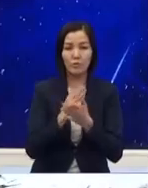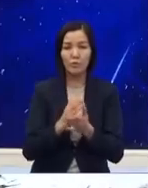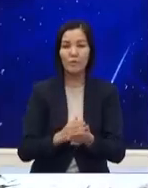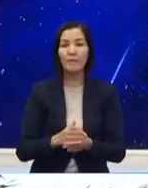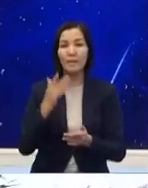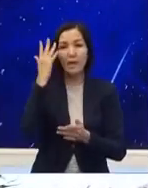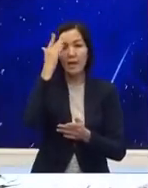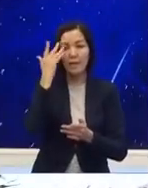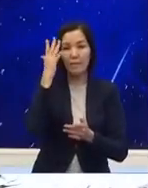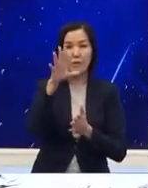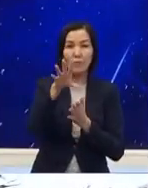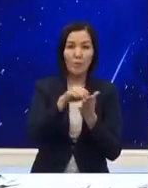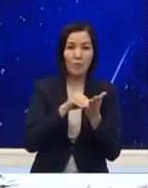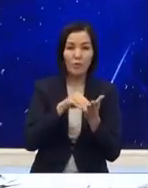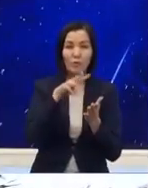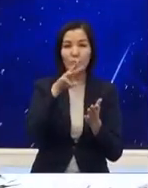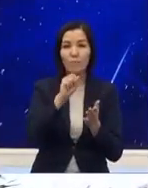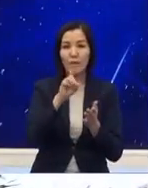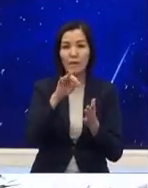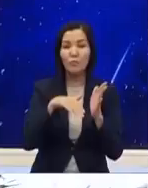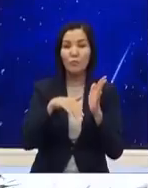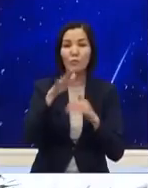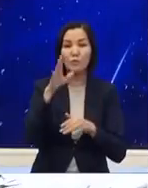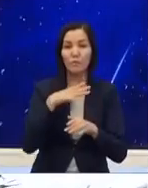Армандап үлгі болып қарайтын өскенмен содан.